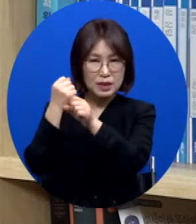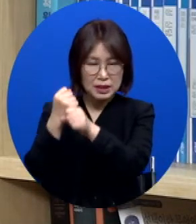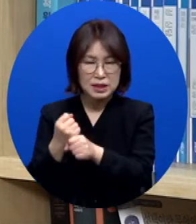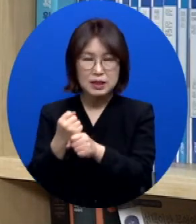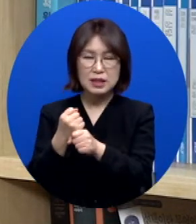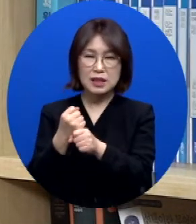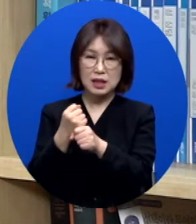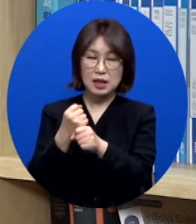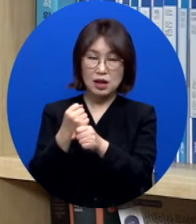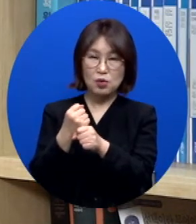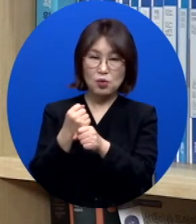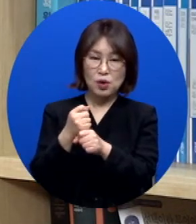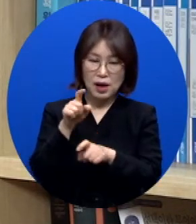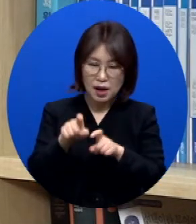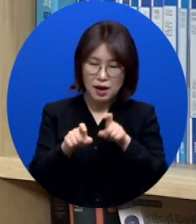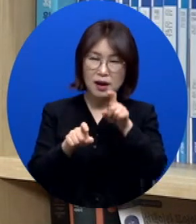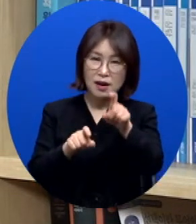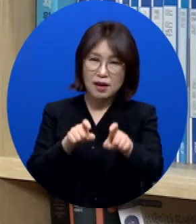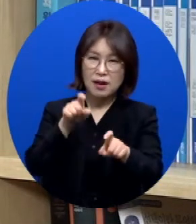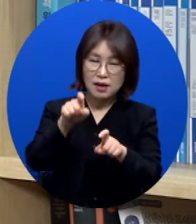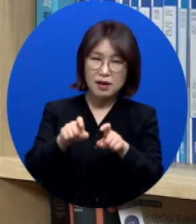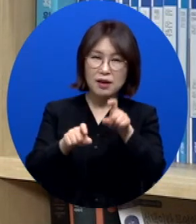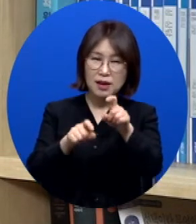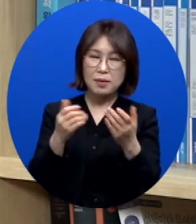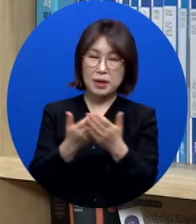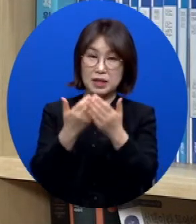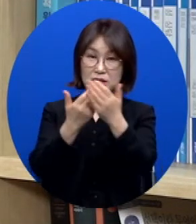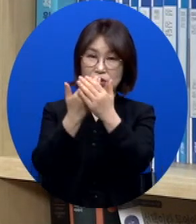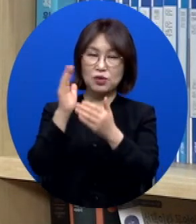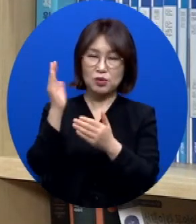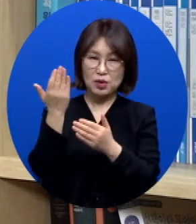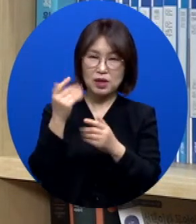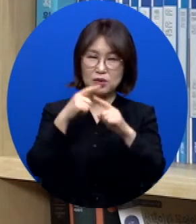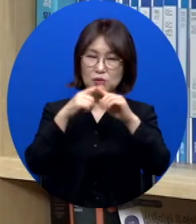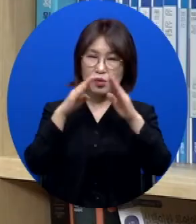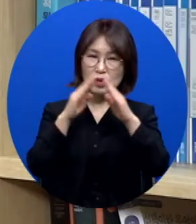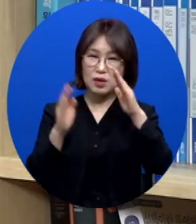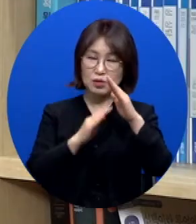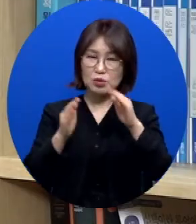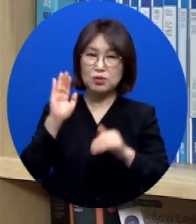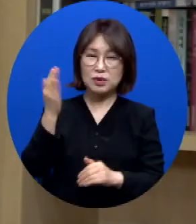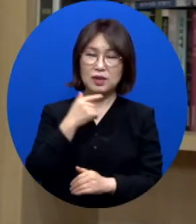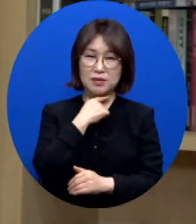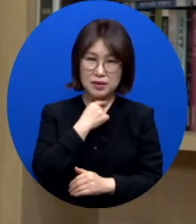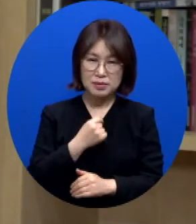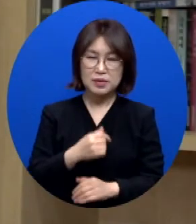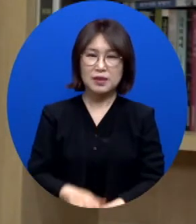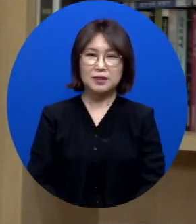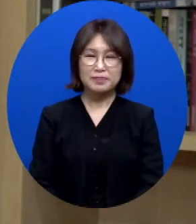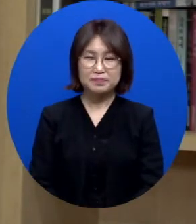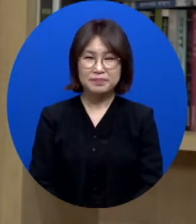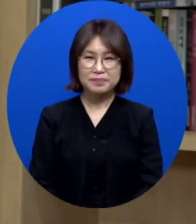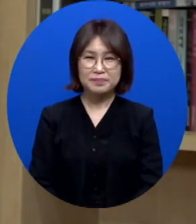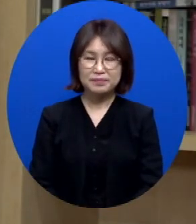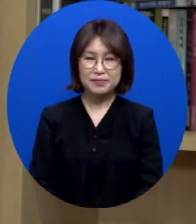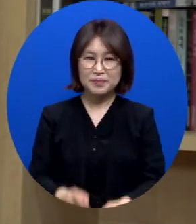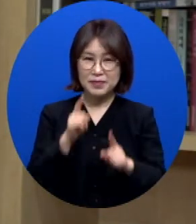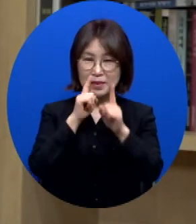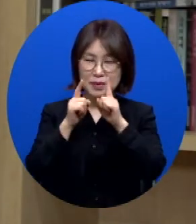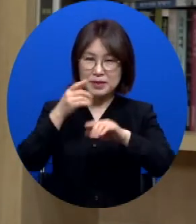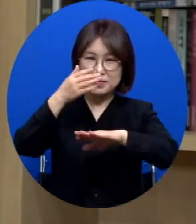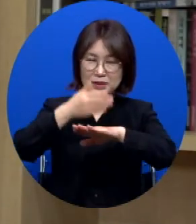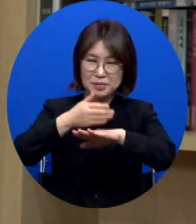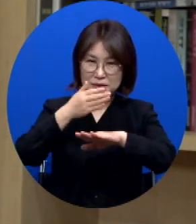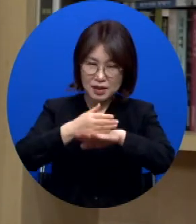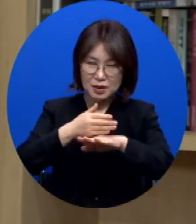믿음으로 한 걸음 한 걸음 나아가는 교회와 성도들이 되었으면 좋겠습니다. 예, 정 회장님 오늘 말씀 잘